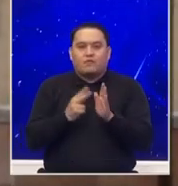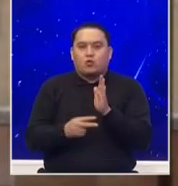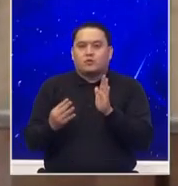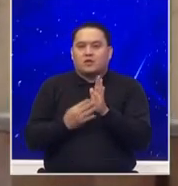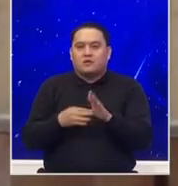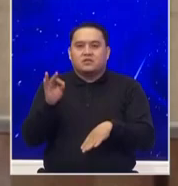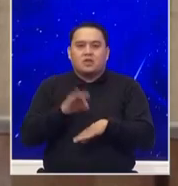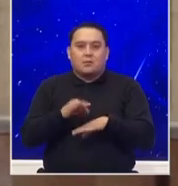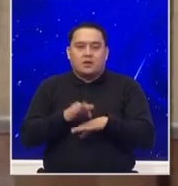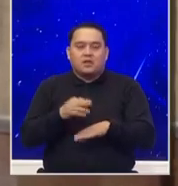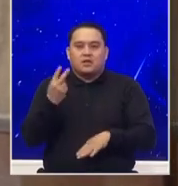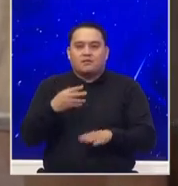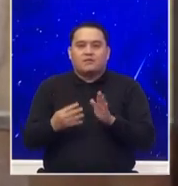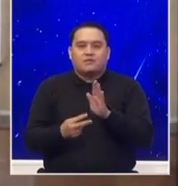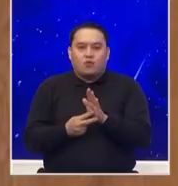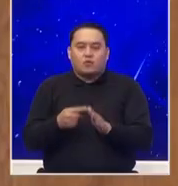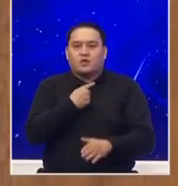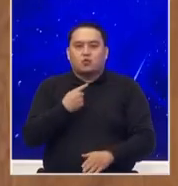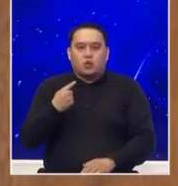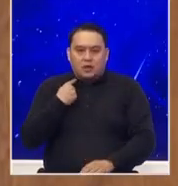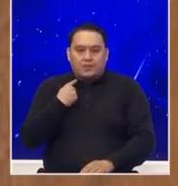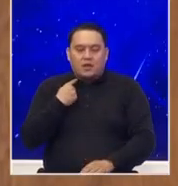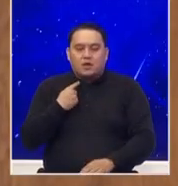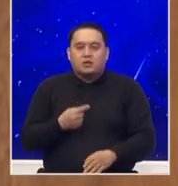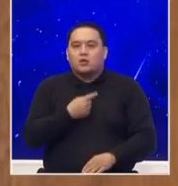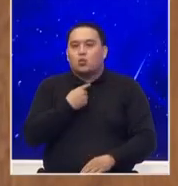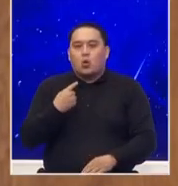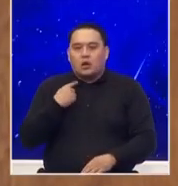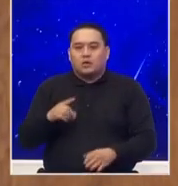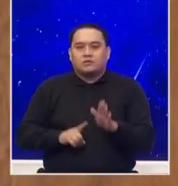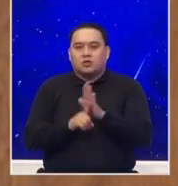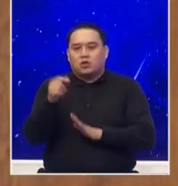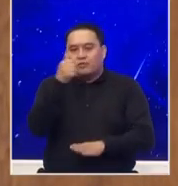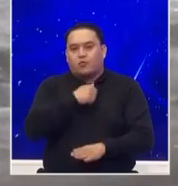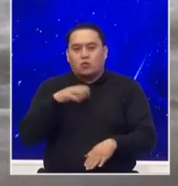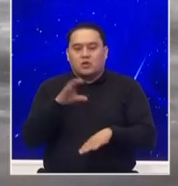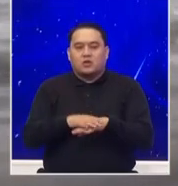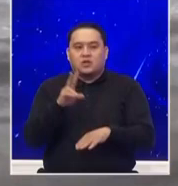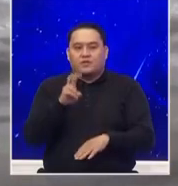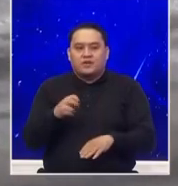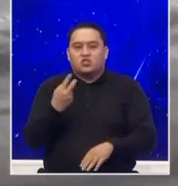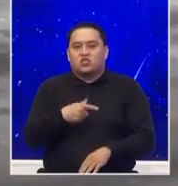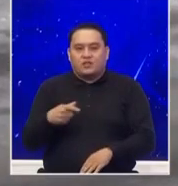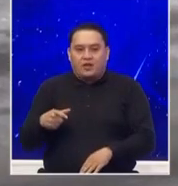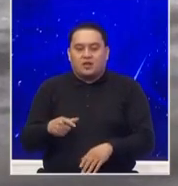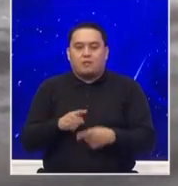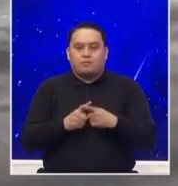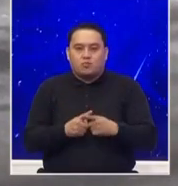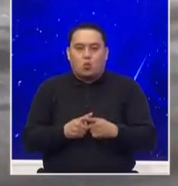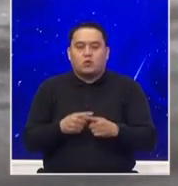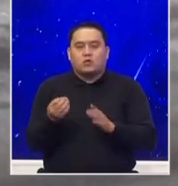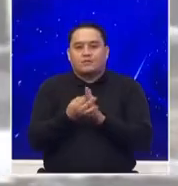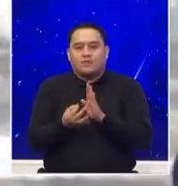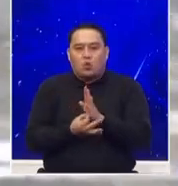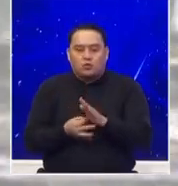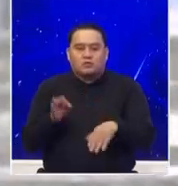89 заболевших, 28 из них в Талдыкургане. Всего в областном центре с начала года было выявлено 200 человек с положительным тестом на